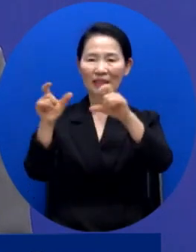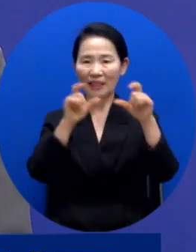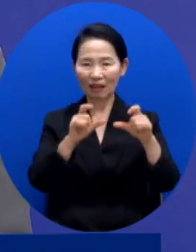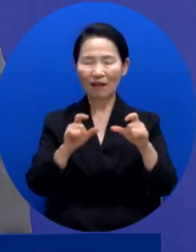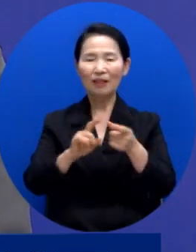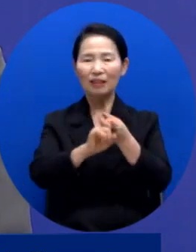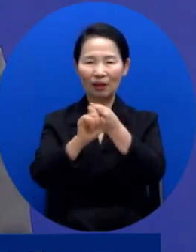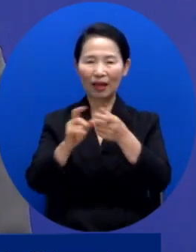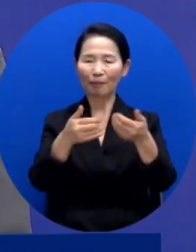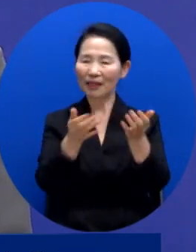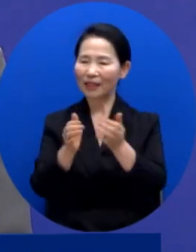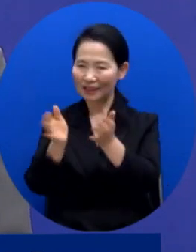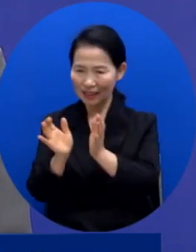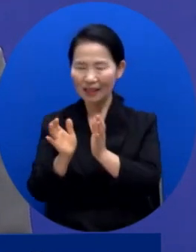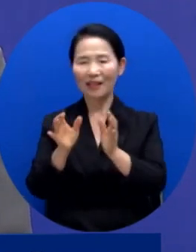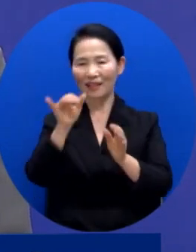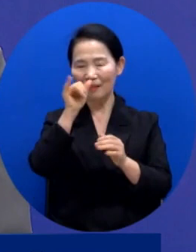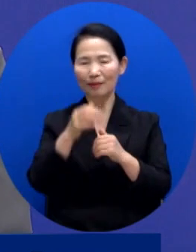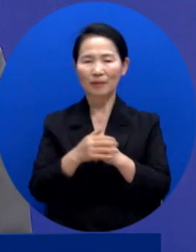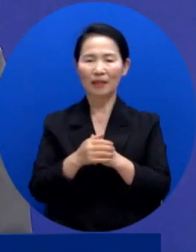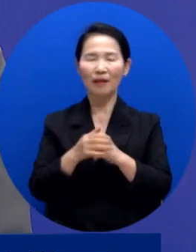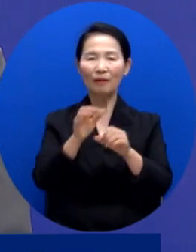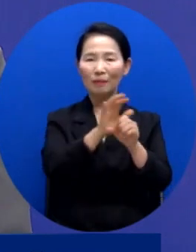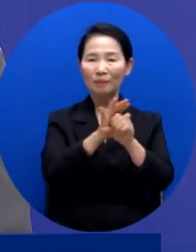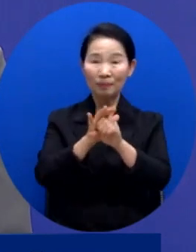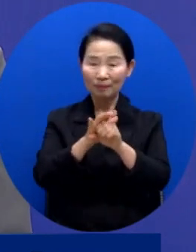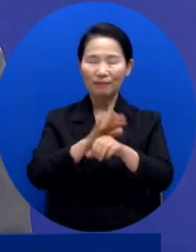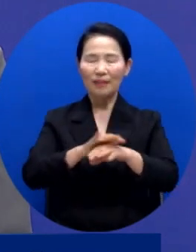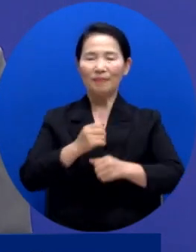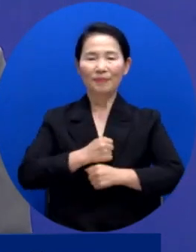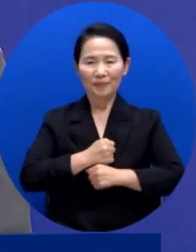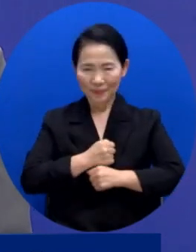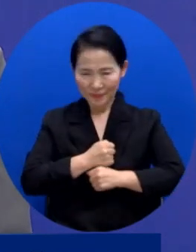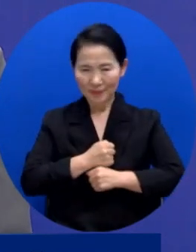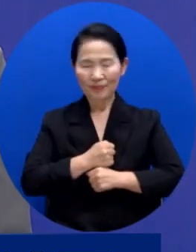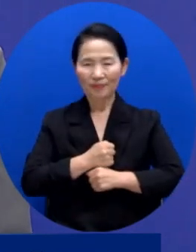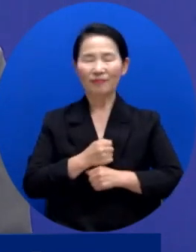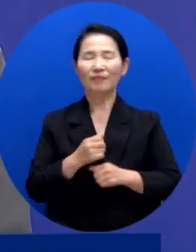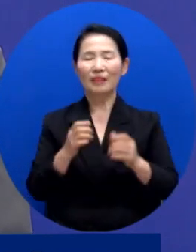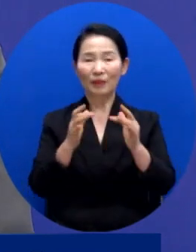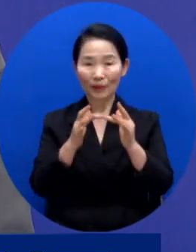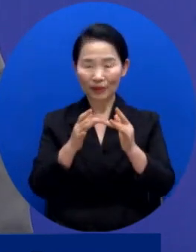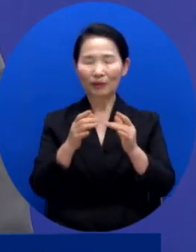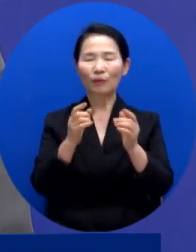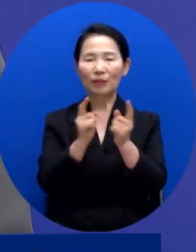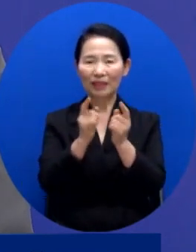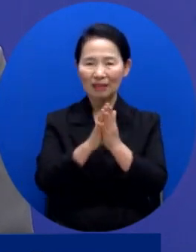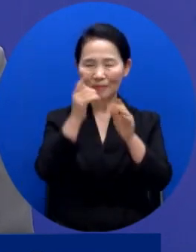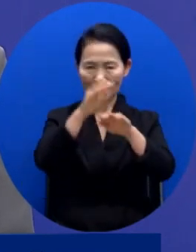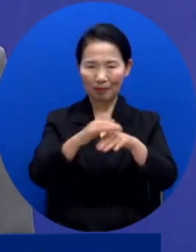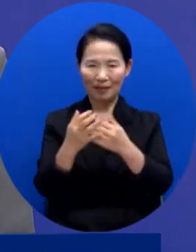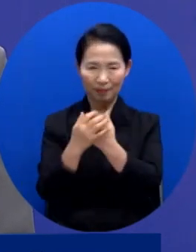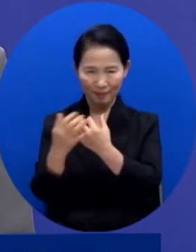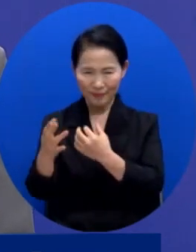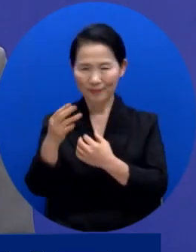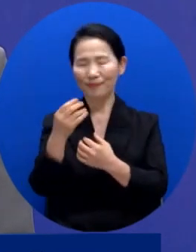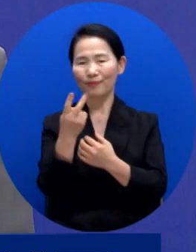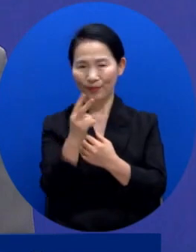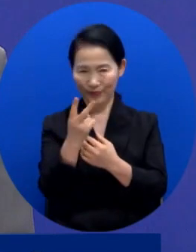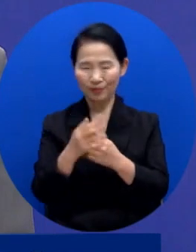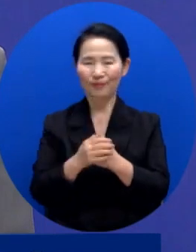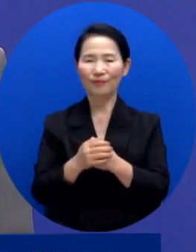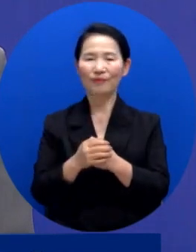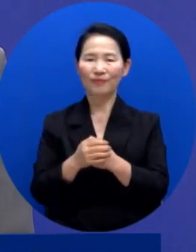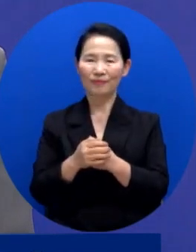단체별로 진행되었습니다 그런 알고 방역 기준을 준수하면서 온 오프라인으로 드렸는데요 먼저 수도권지역 부활절이 하다